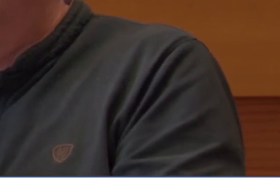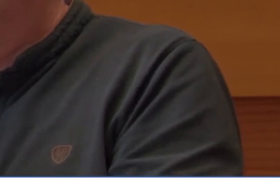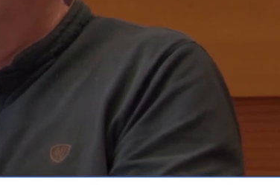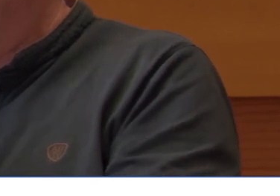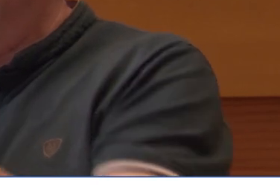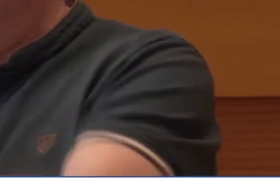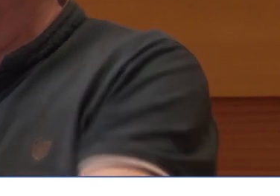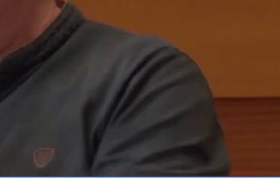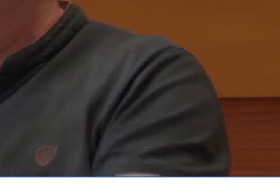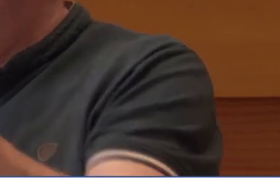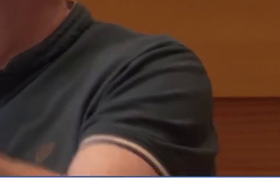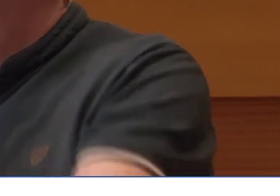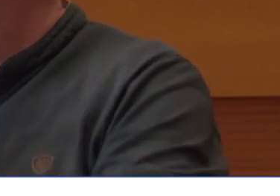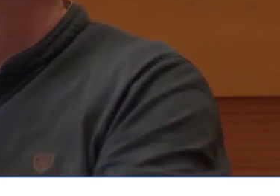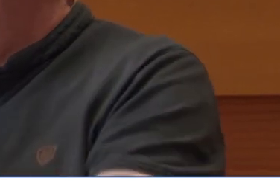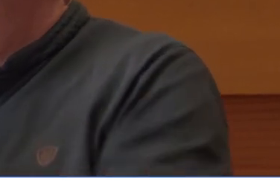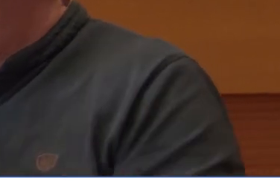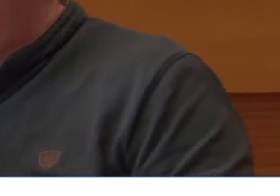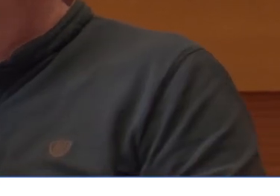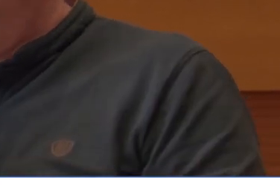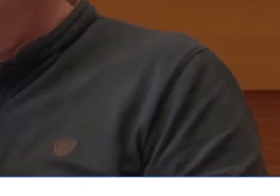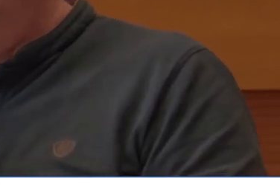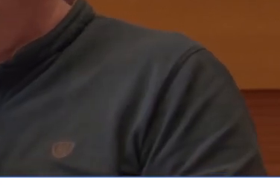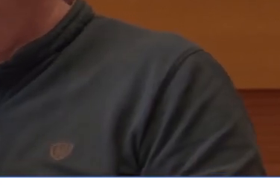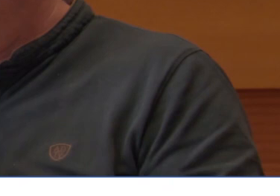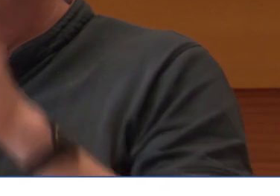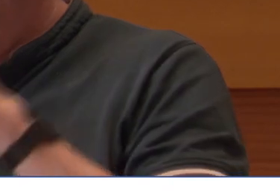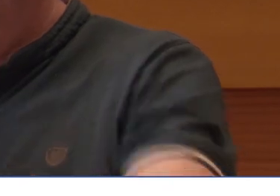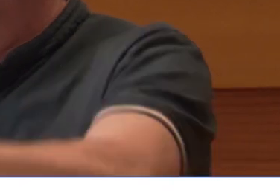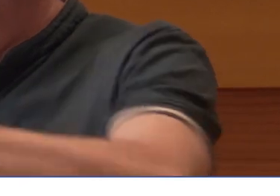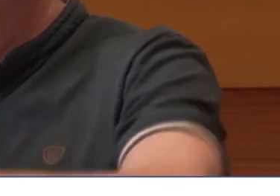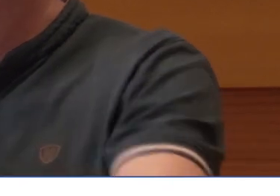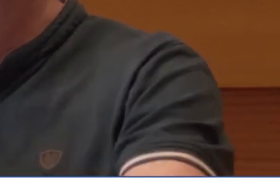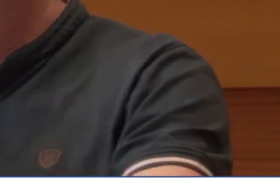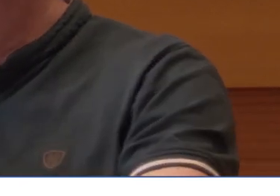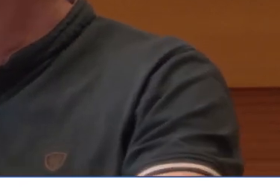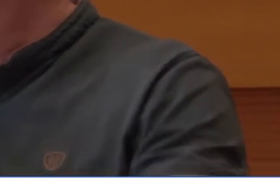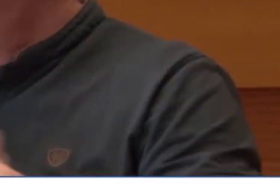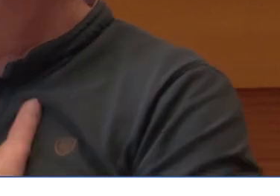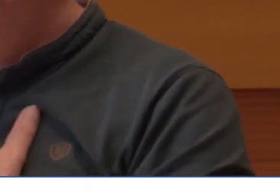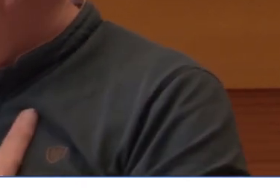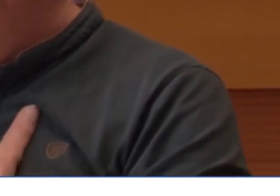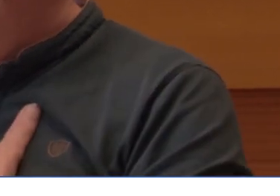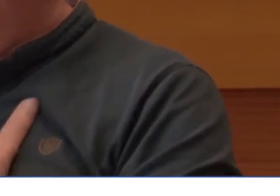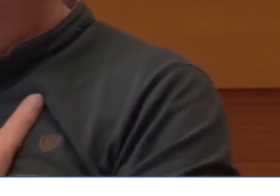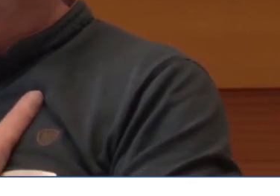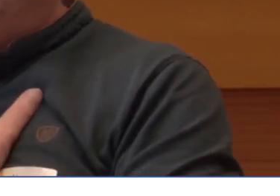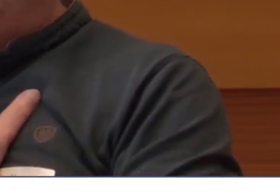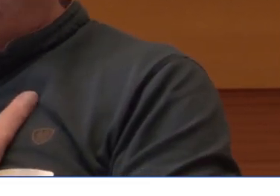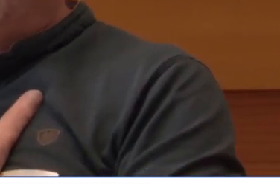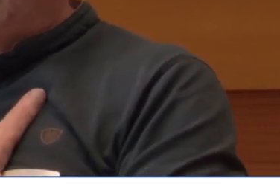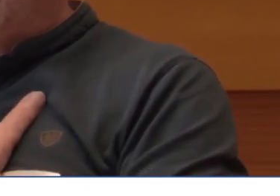ne das ist vor einer längeren Zeit konzipiert worden und folgt einem ganz anderen Anliegen ich habe mal gelernt von